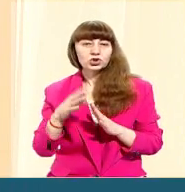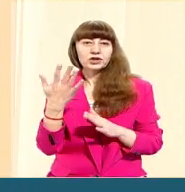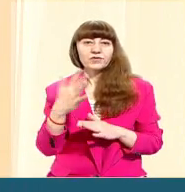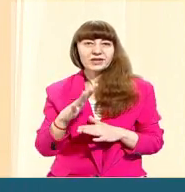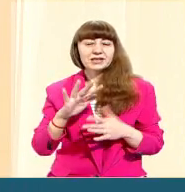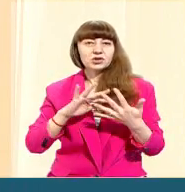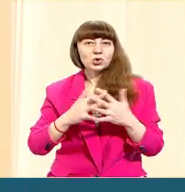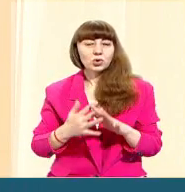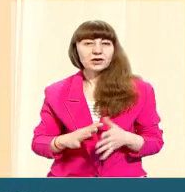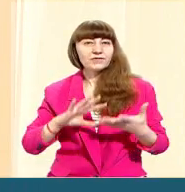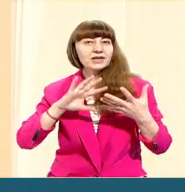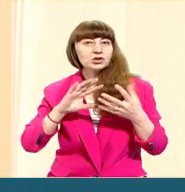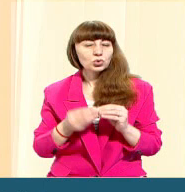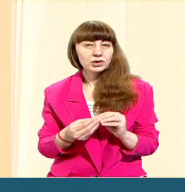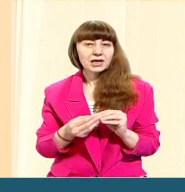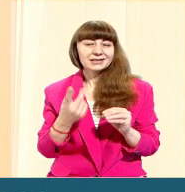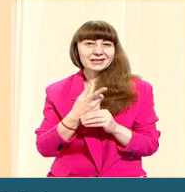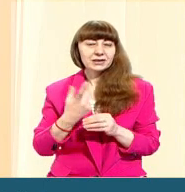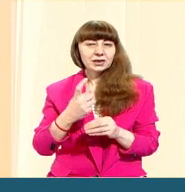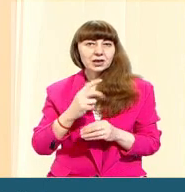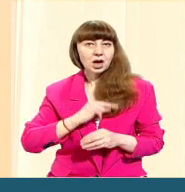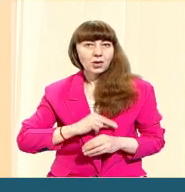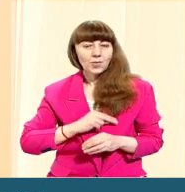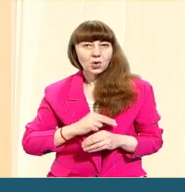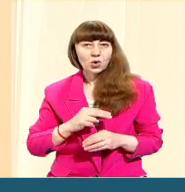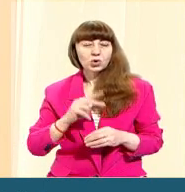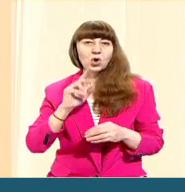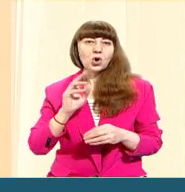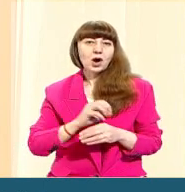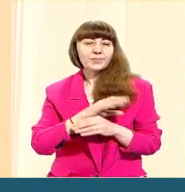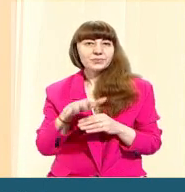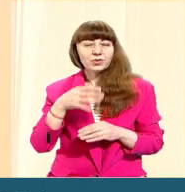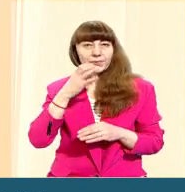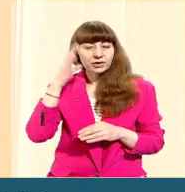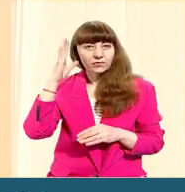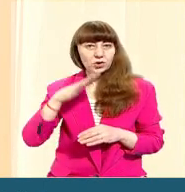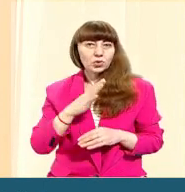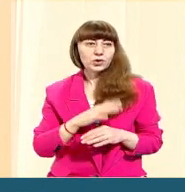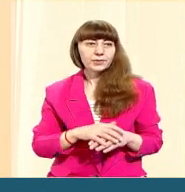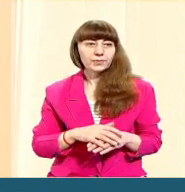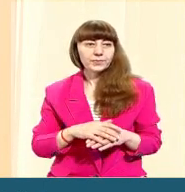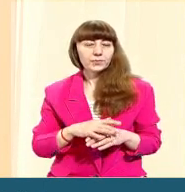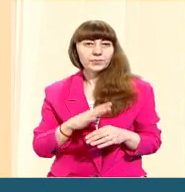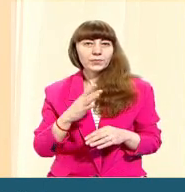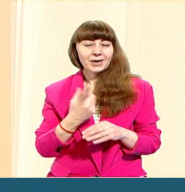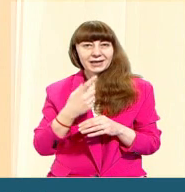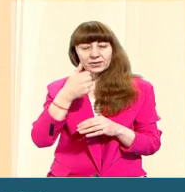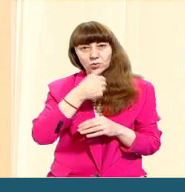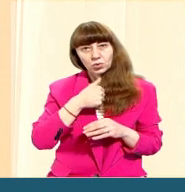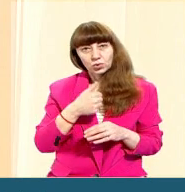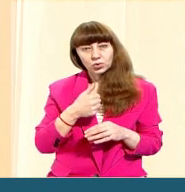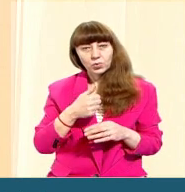селах. В результате данной работы доступ к услугам водоснабжения сельского населения по итогам текущего